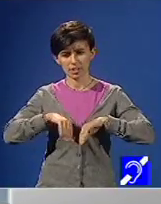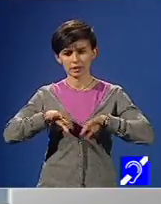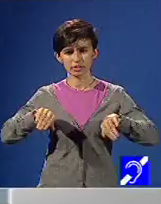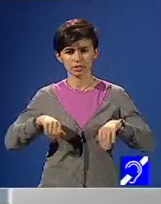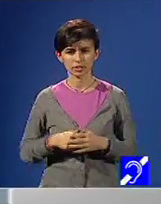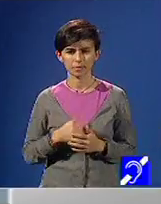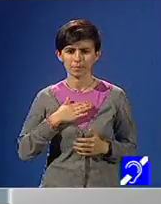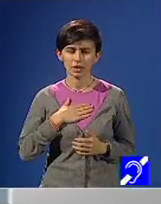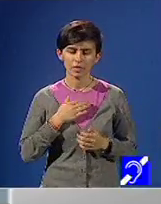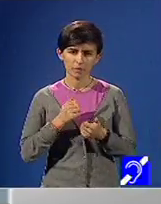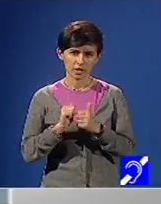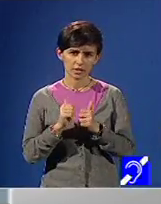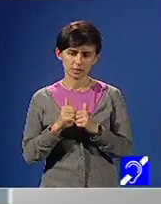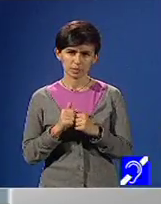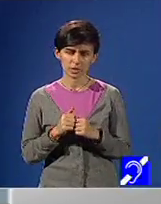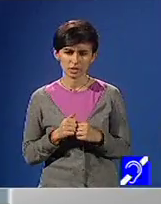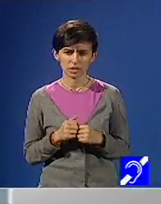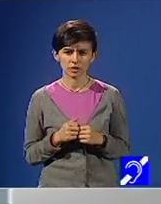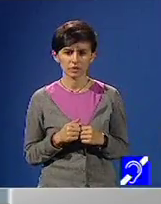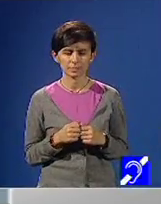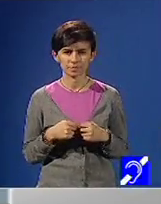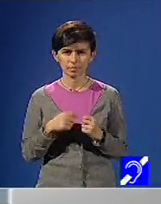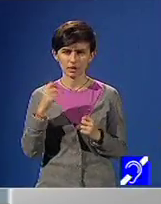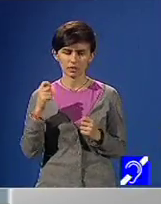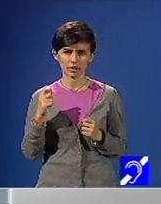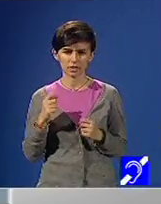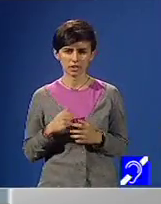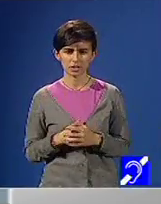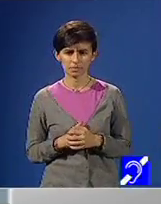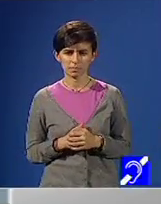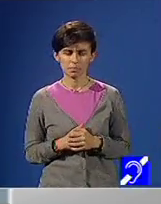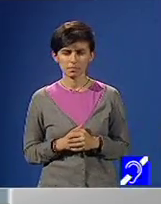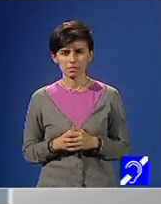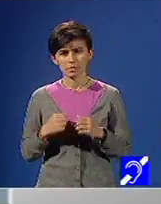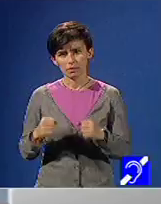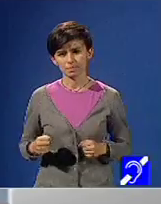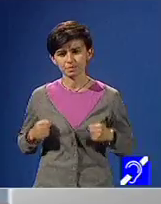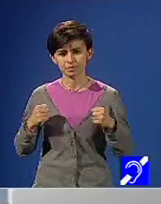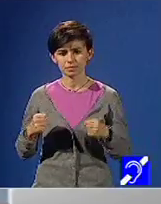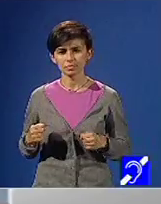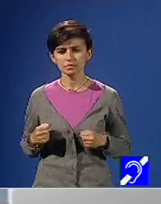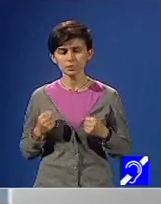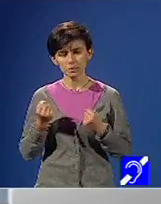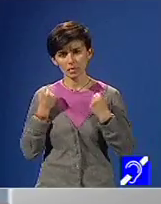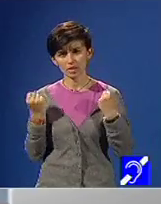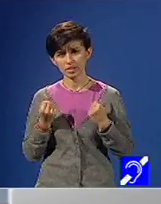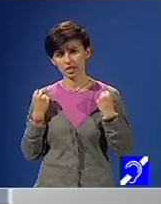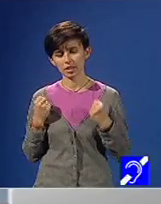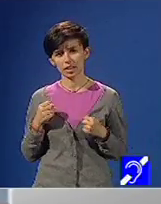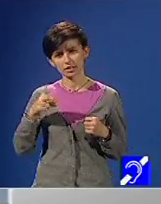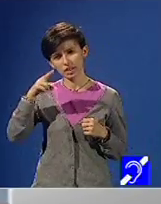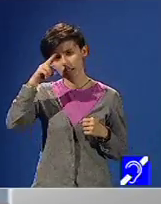tot sportivi. Și la ski alpin, de exemplu, Laura Valean, ea se antrenează în Germania, din câte știu